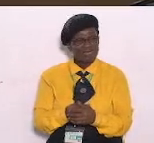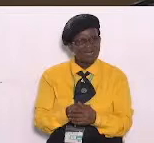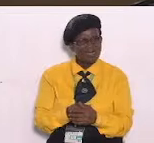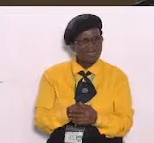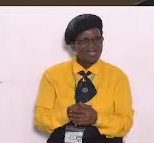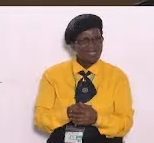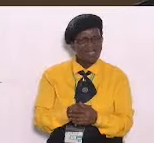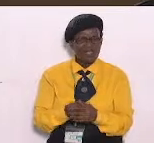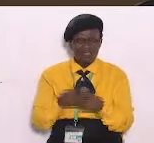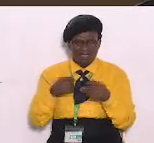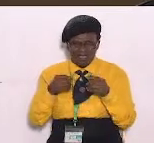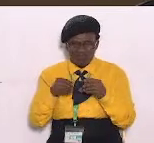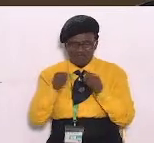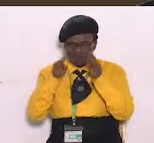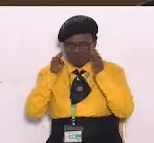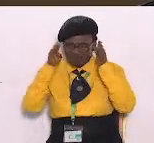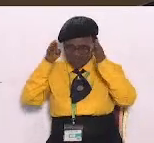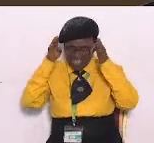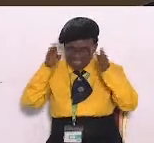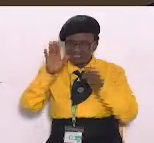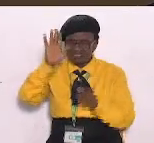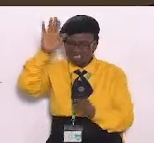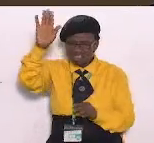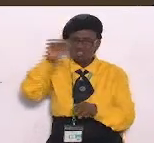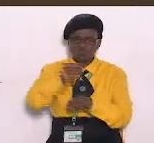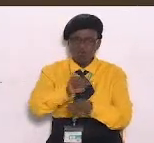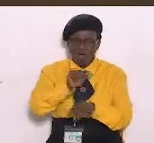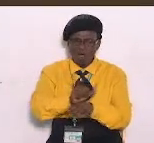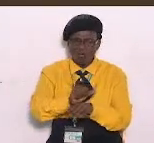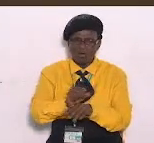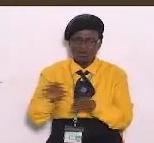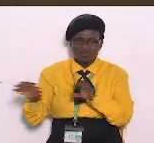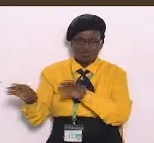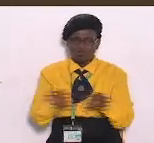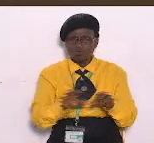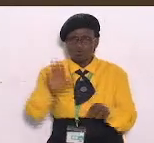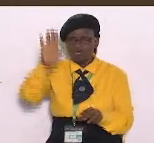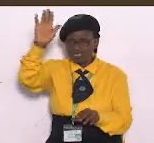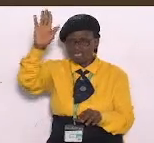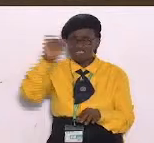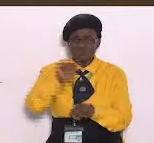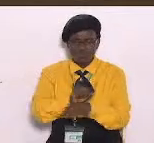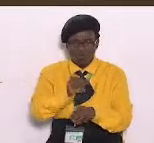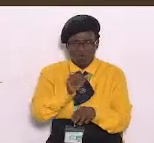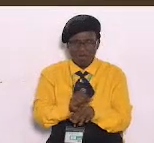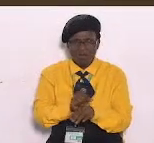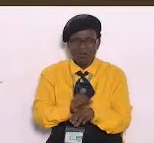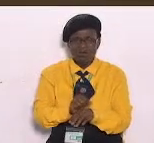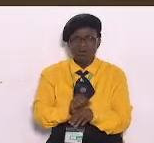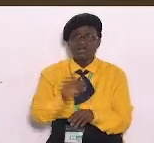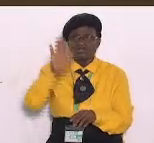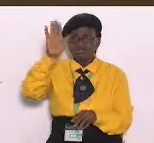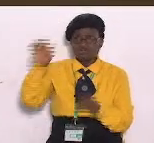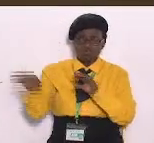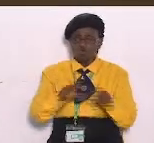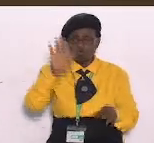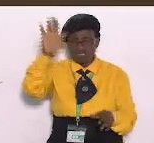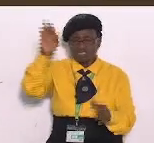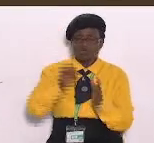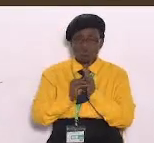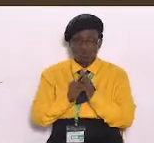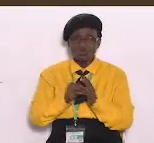autres la foi est est une œuvre fait son œuvre